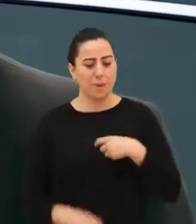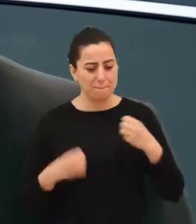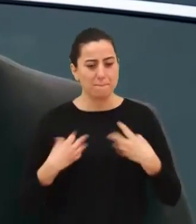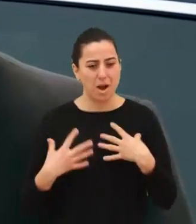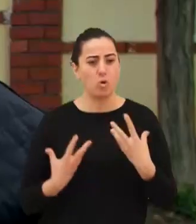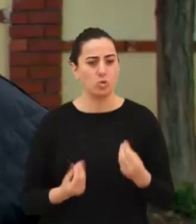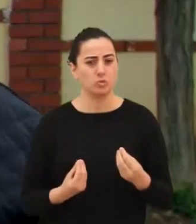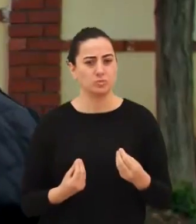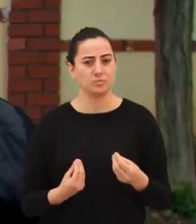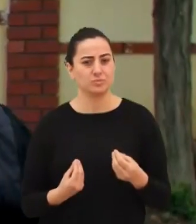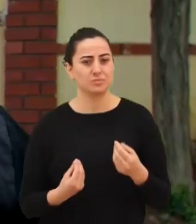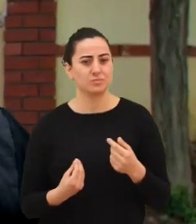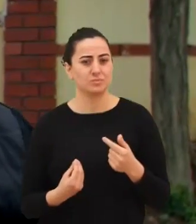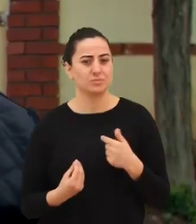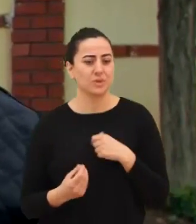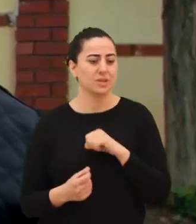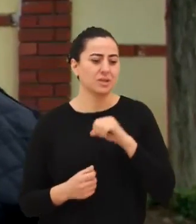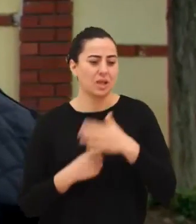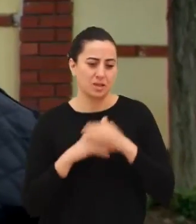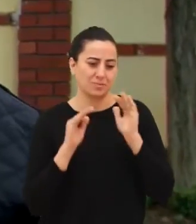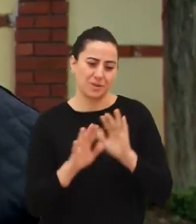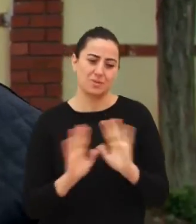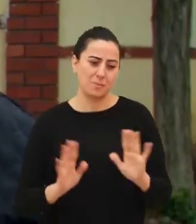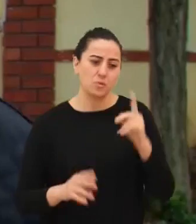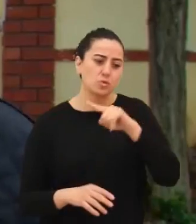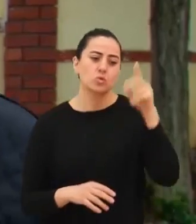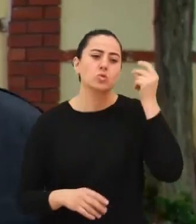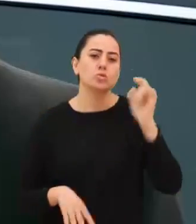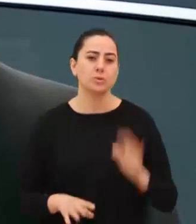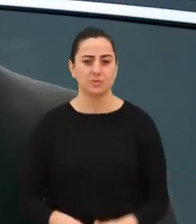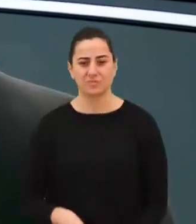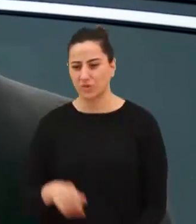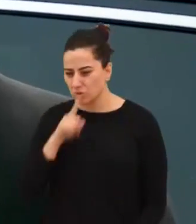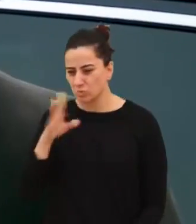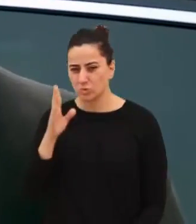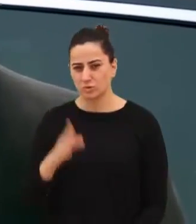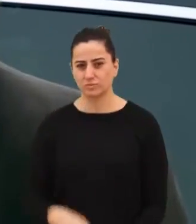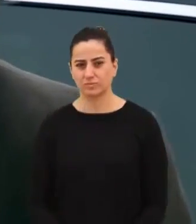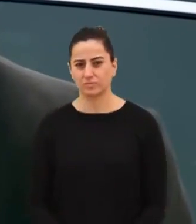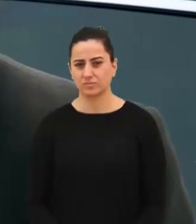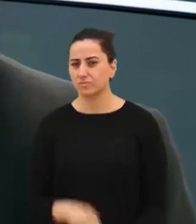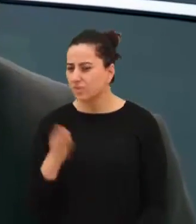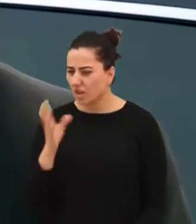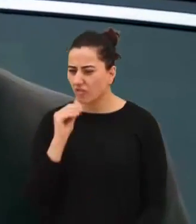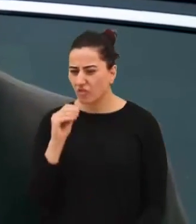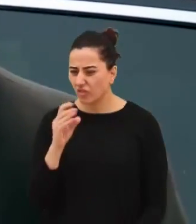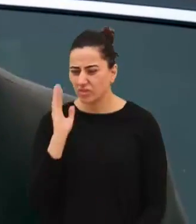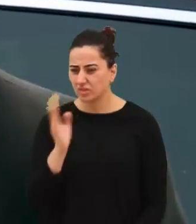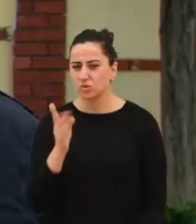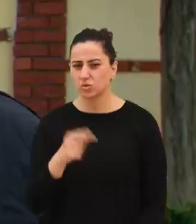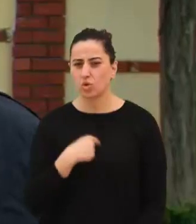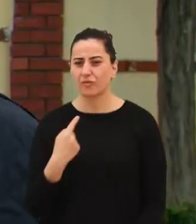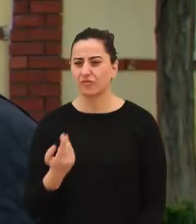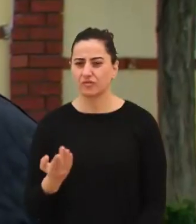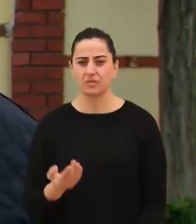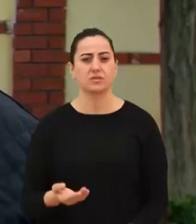mu? Yani o kadar size yalakalık yardım ettim falan, bunları unutmazsınız değil mi efendim? Kes lan, kes! Ulan sen ne geveze, ne tuhaf bir adammışsın lan!